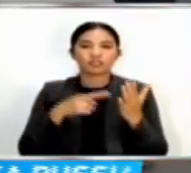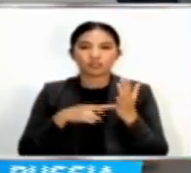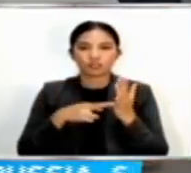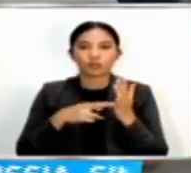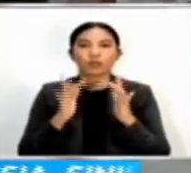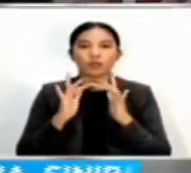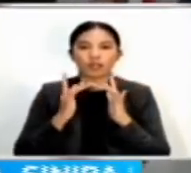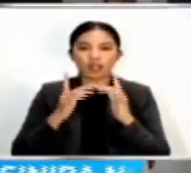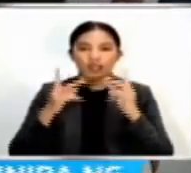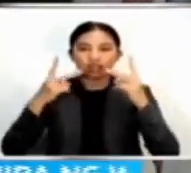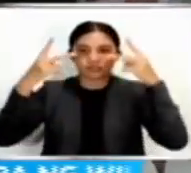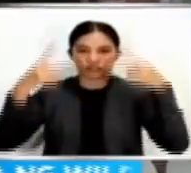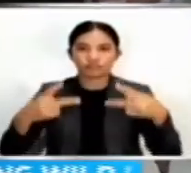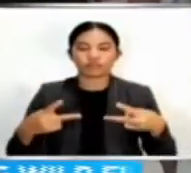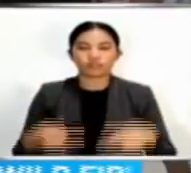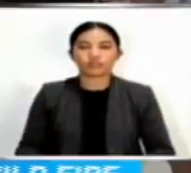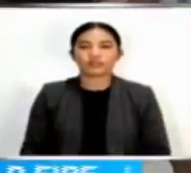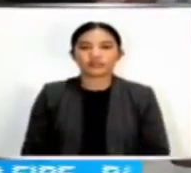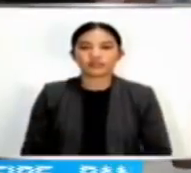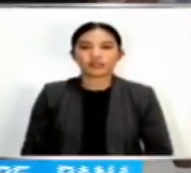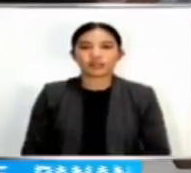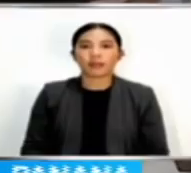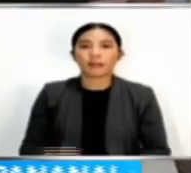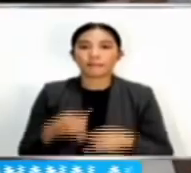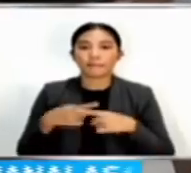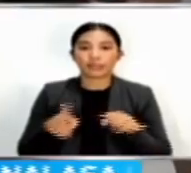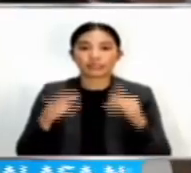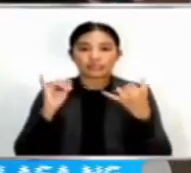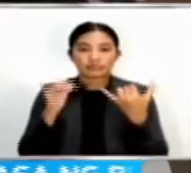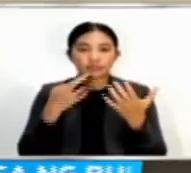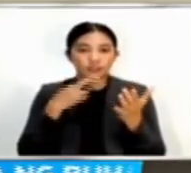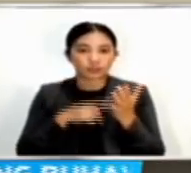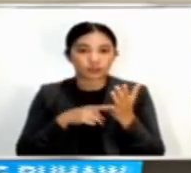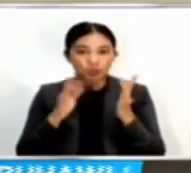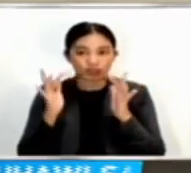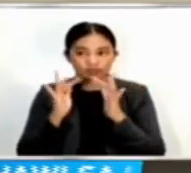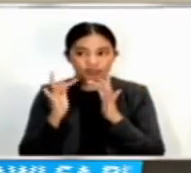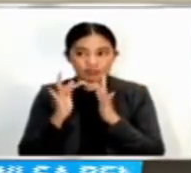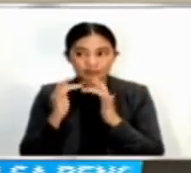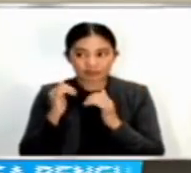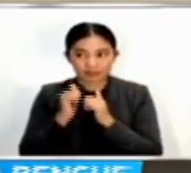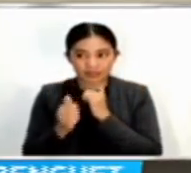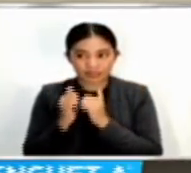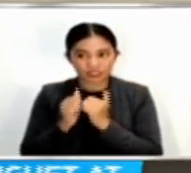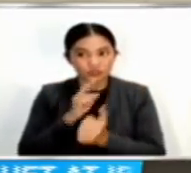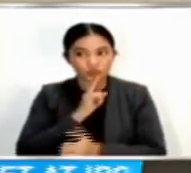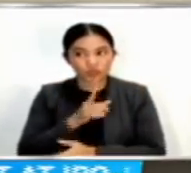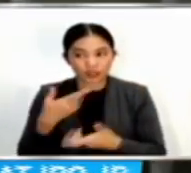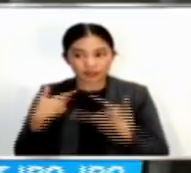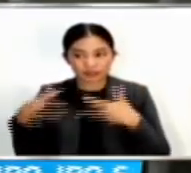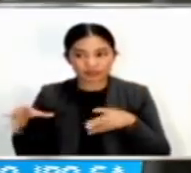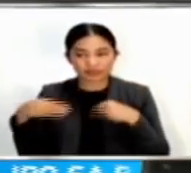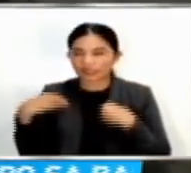Pero pag nag-register online po, hindi ibig sabihin nun, sigurado na kayong makakatanggap.